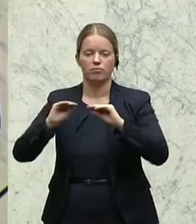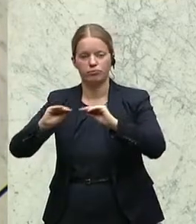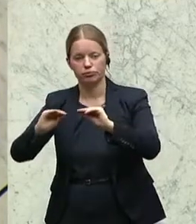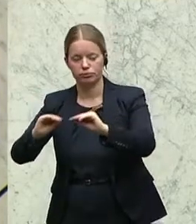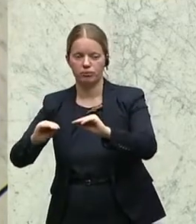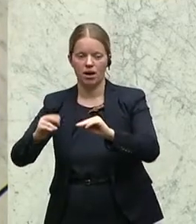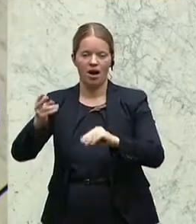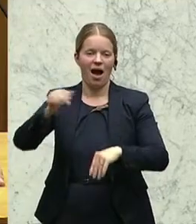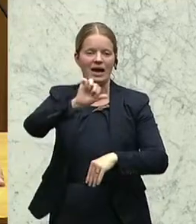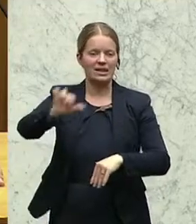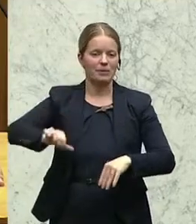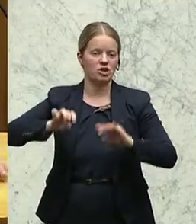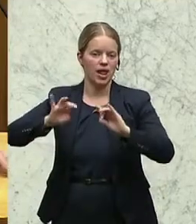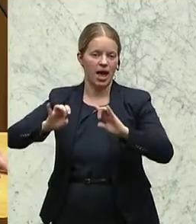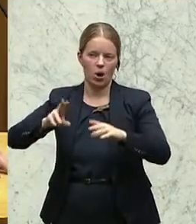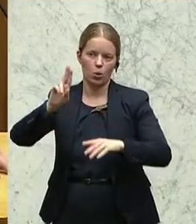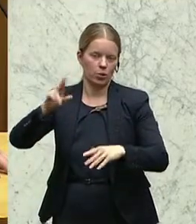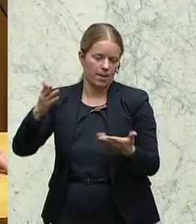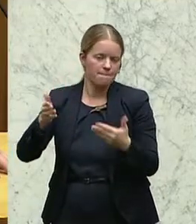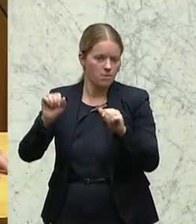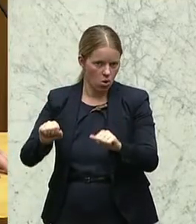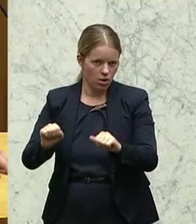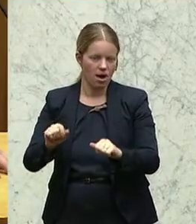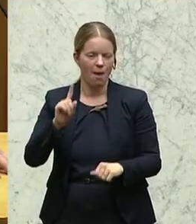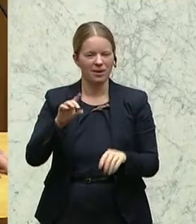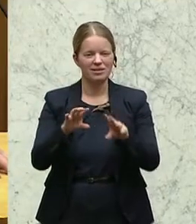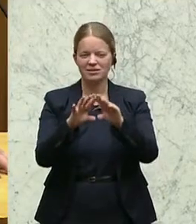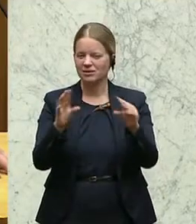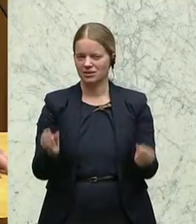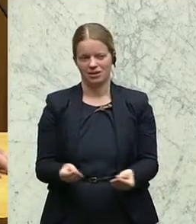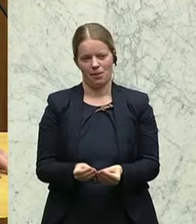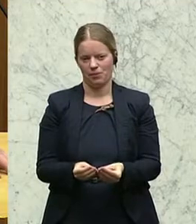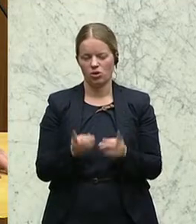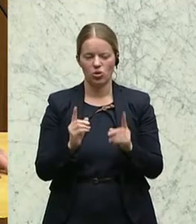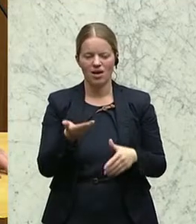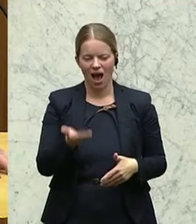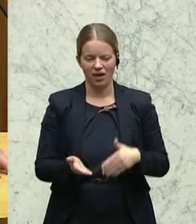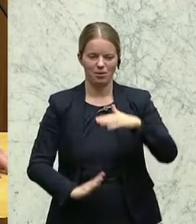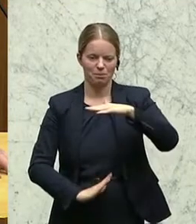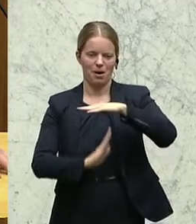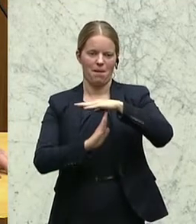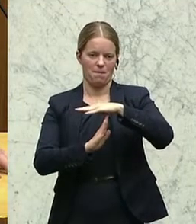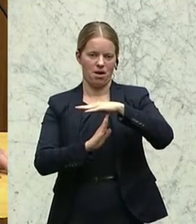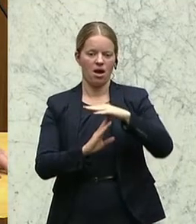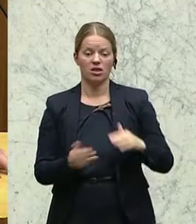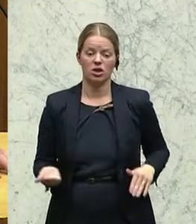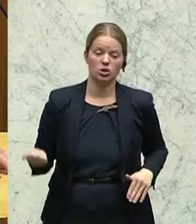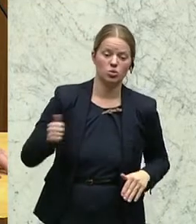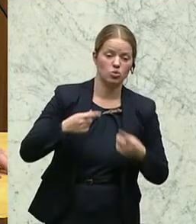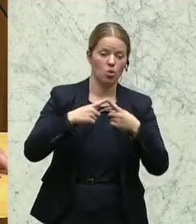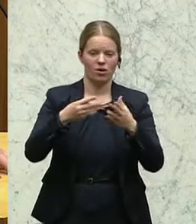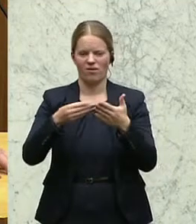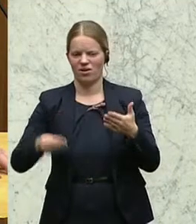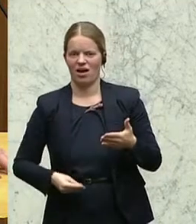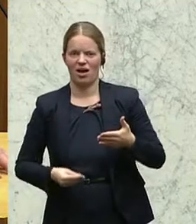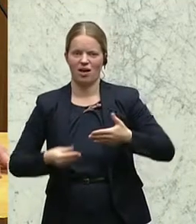ausüben können. Daran soll es nicht scheitern. Aber insgesamt betrachten wir Deckelungen im Verhältnis zu ausufernden Sonderverträgen als die